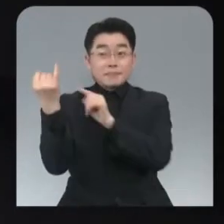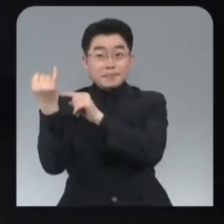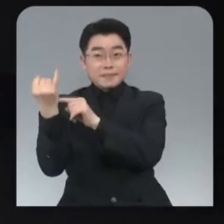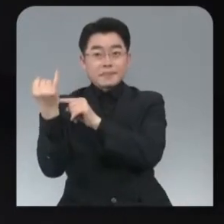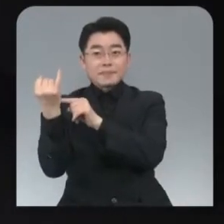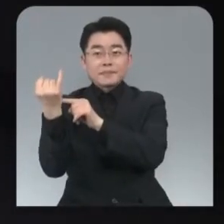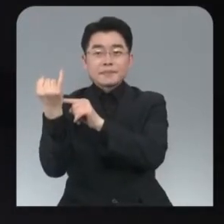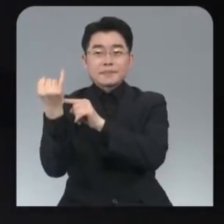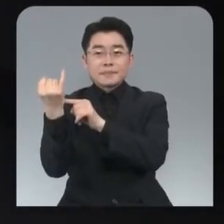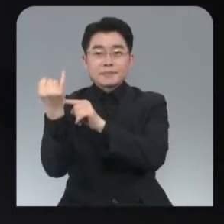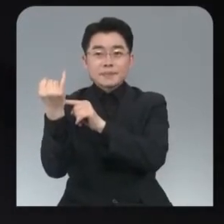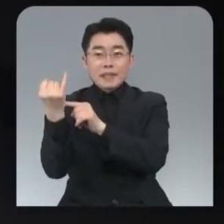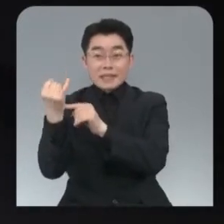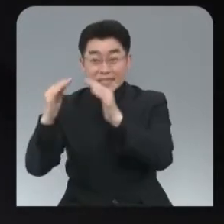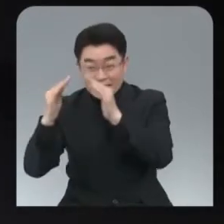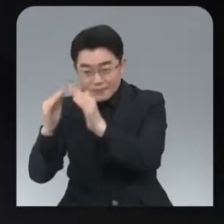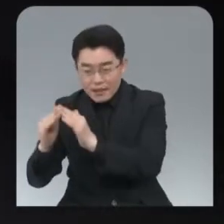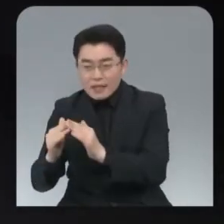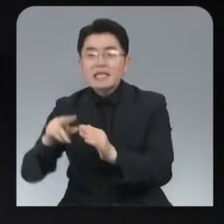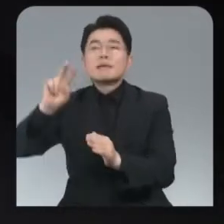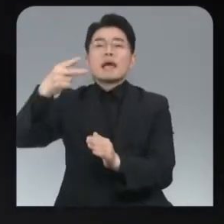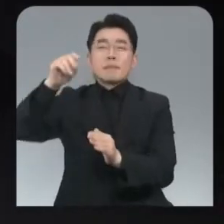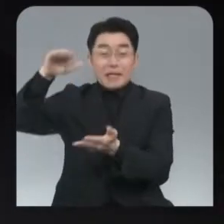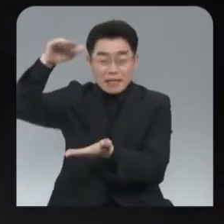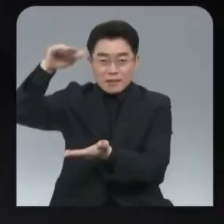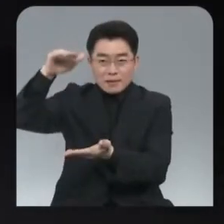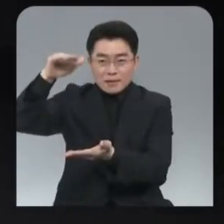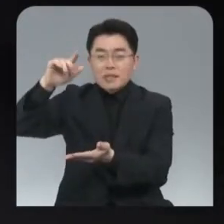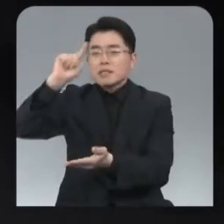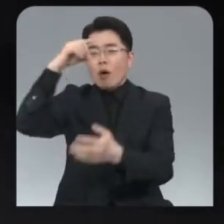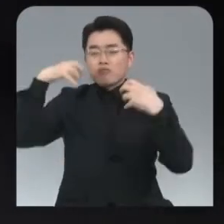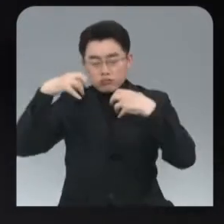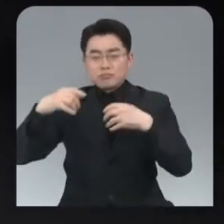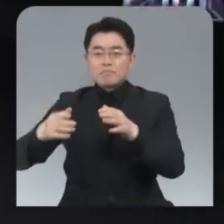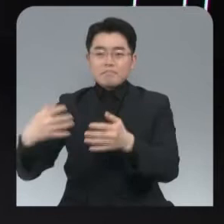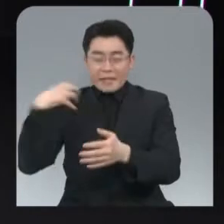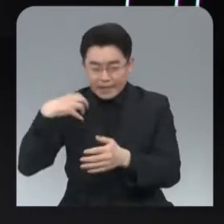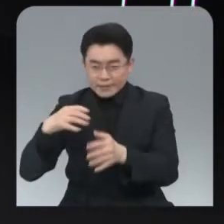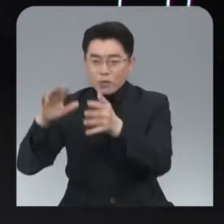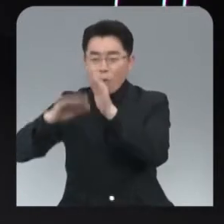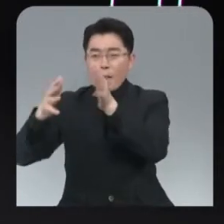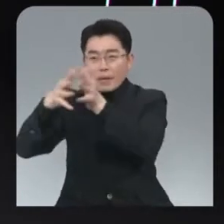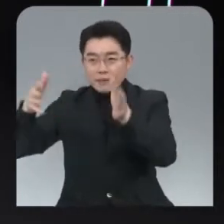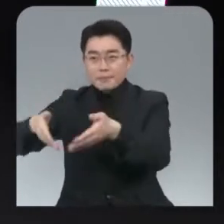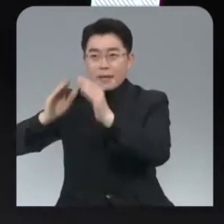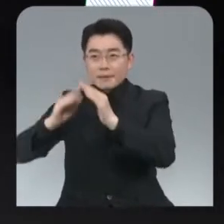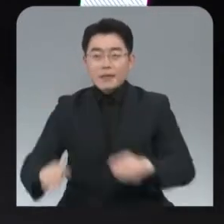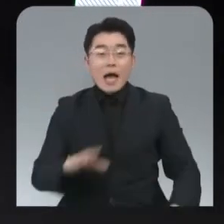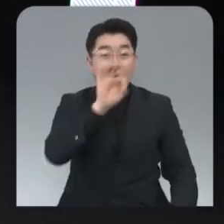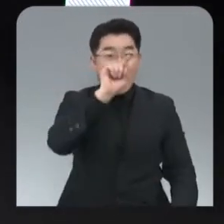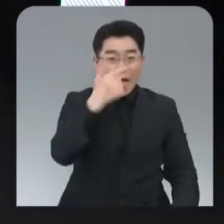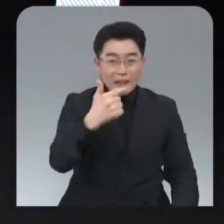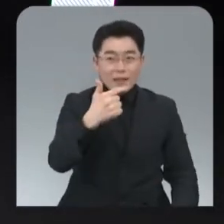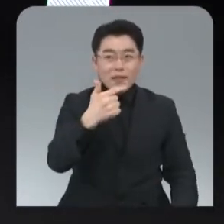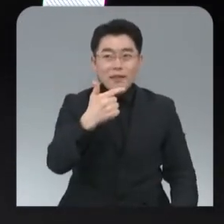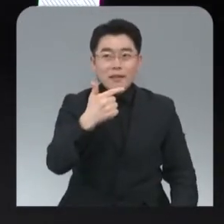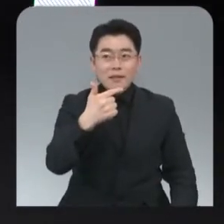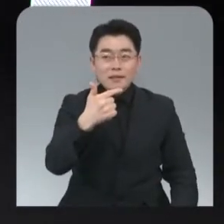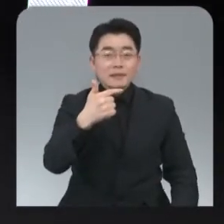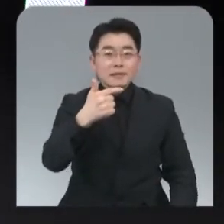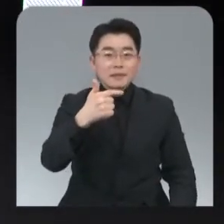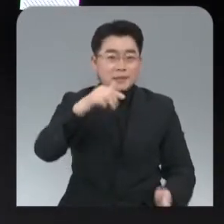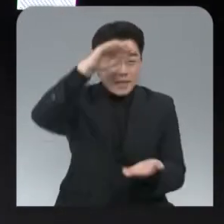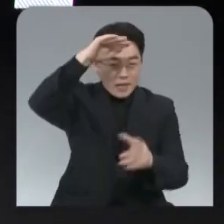심상정 후보, 200만 호 전부 공공주택 공급을 약속했고, 안철수 후보, 100만